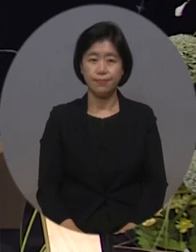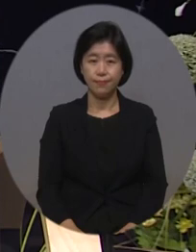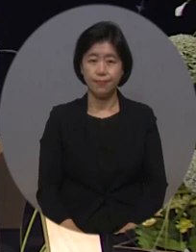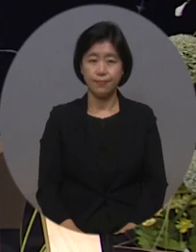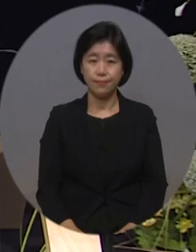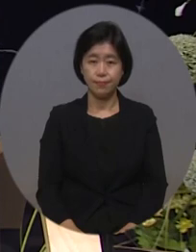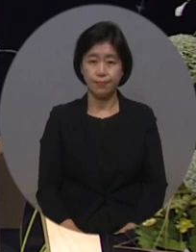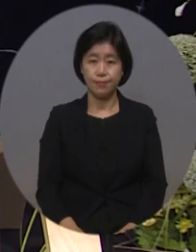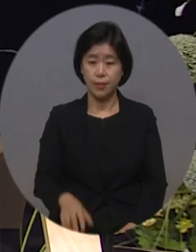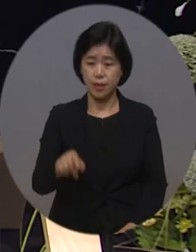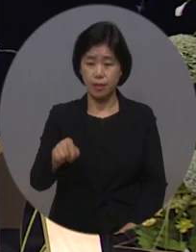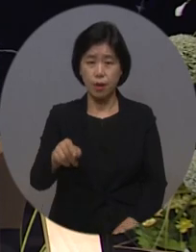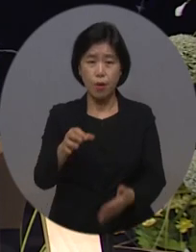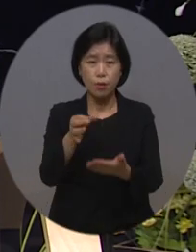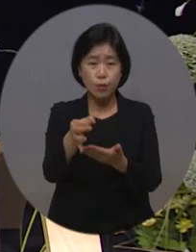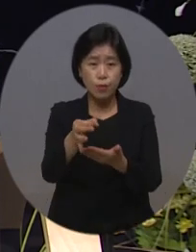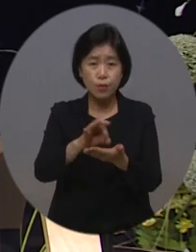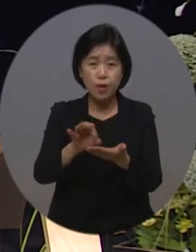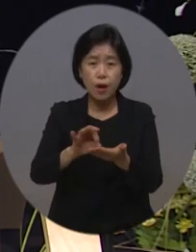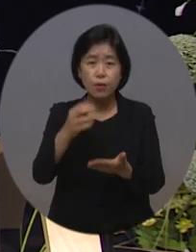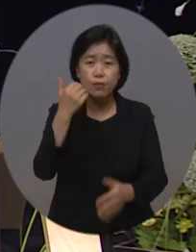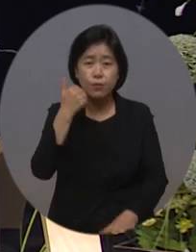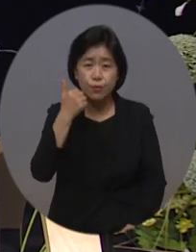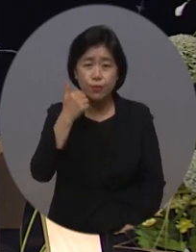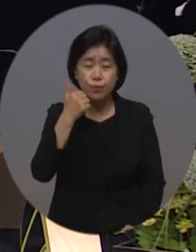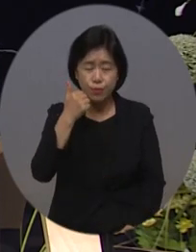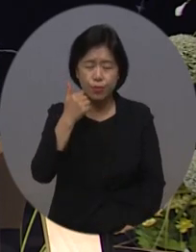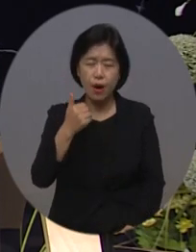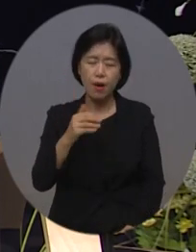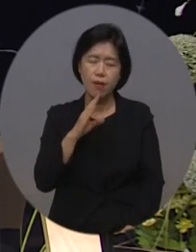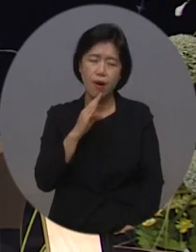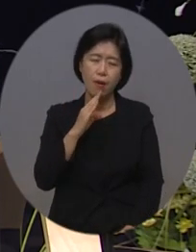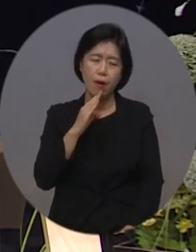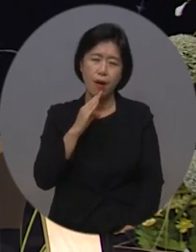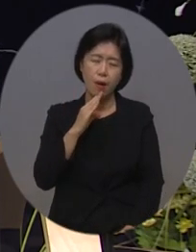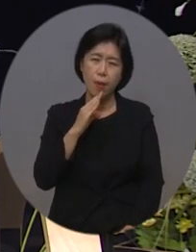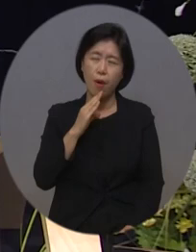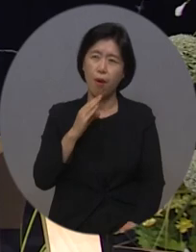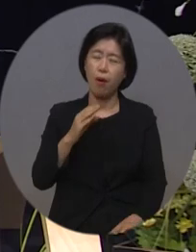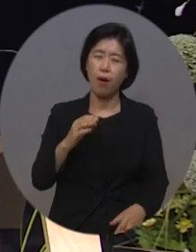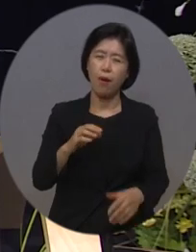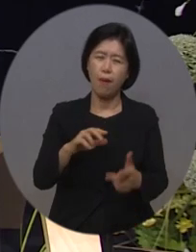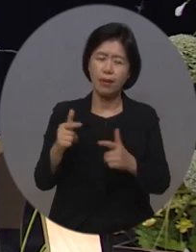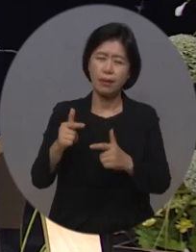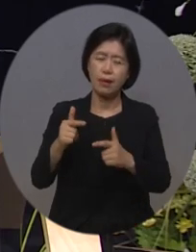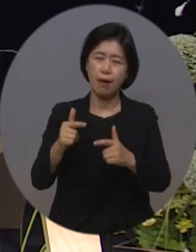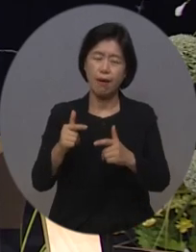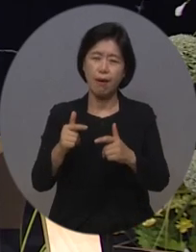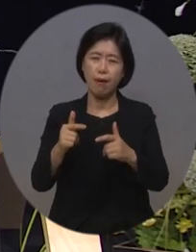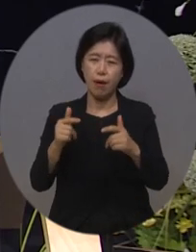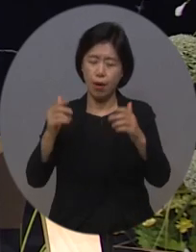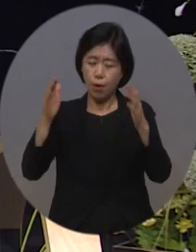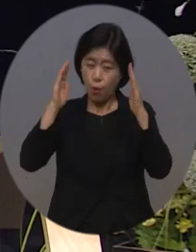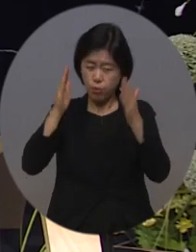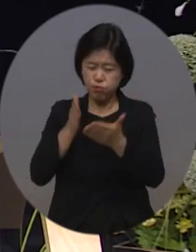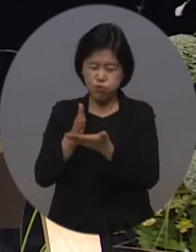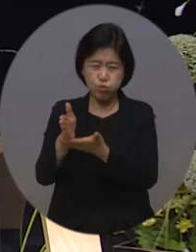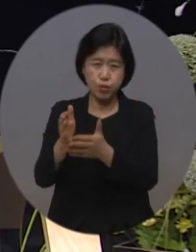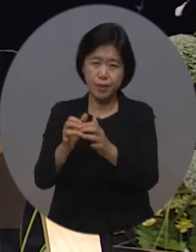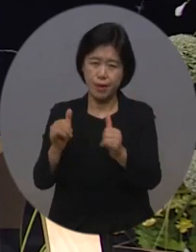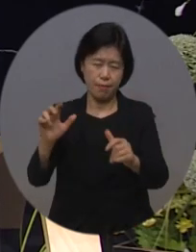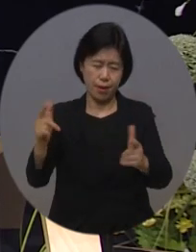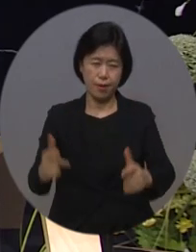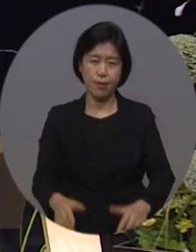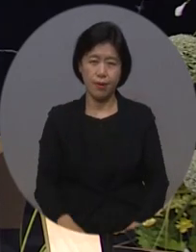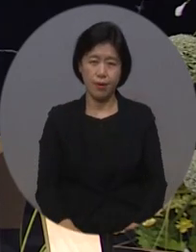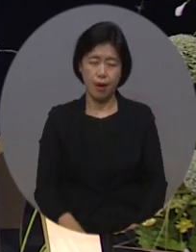그러니 돈은 험한 생활을 거치며 낡아온 것입니다. 험한 삶에는 상처와 흠집이